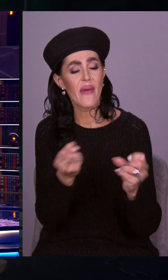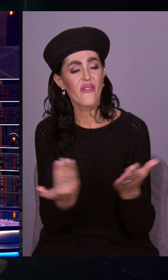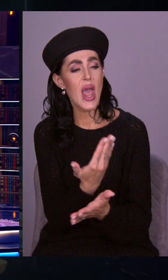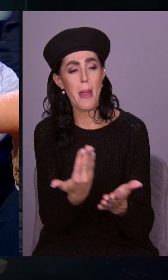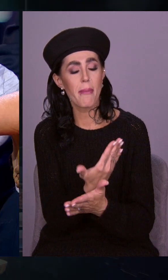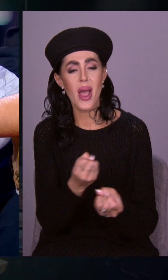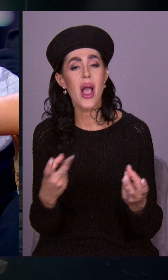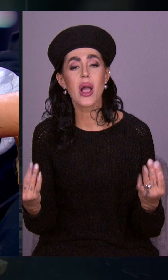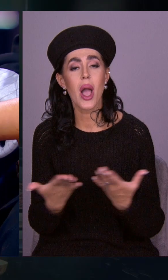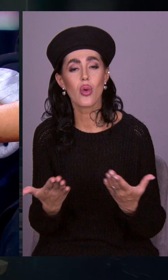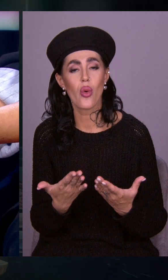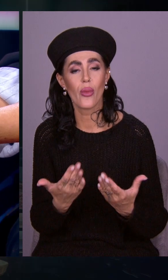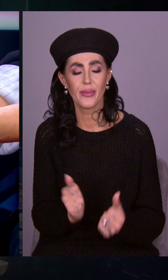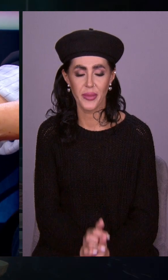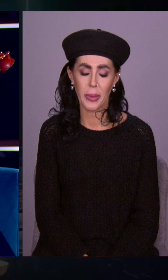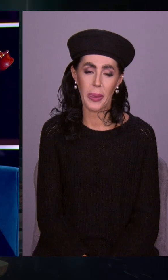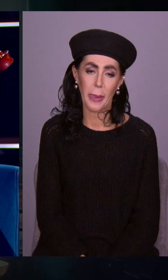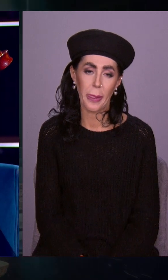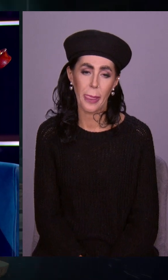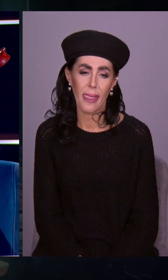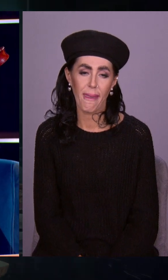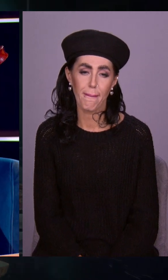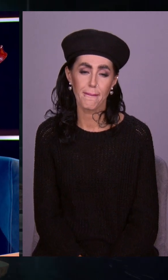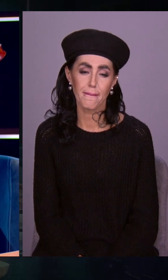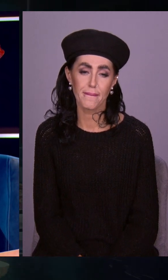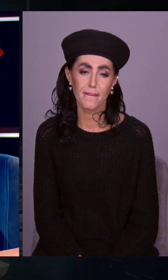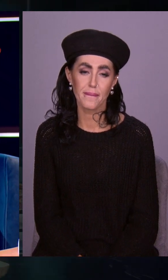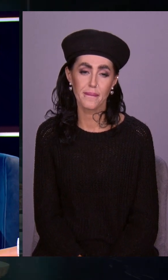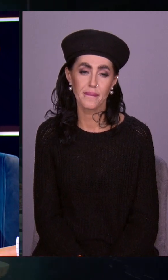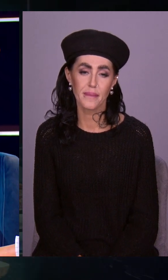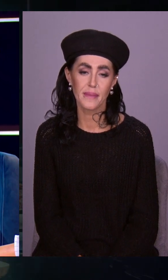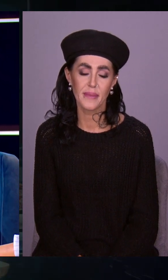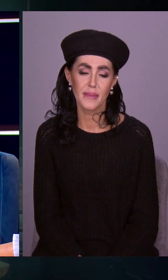ти перша. Ну, добре, добре. Я вже боюсь, якщо чесно, але добре.